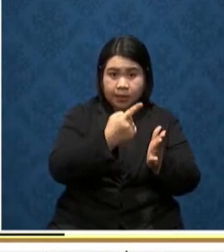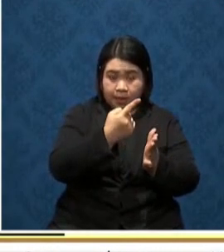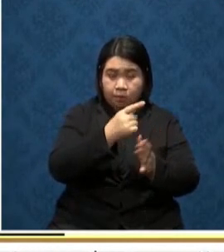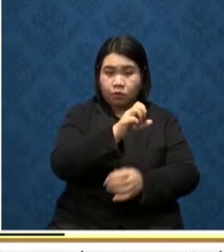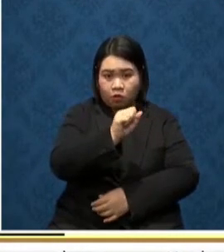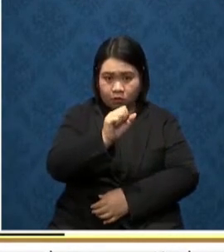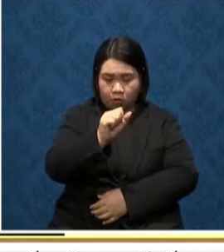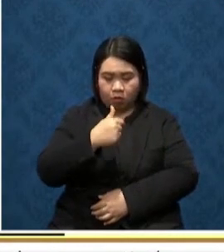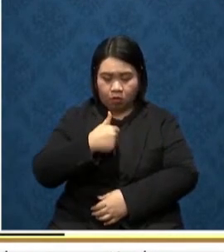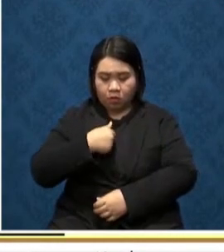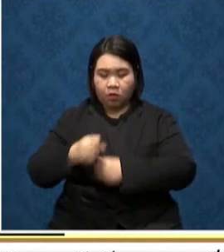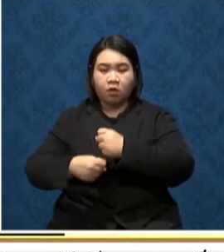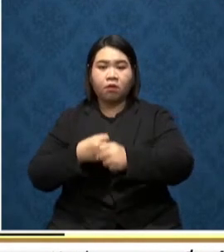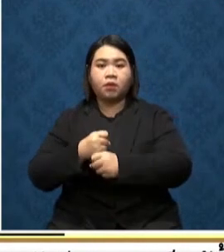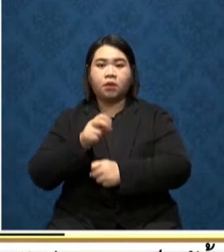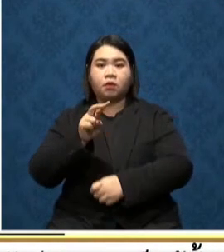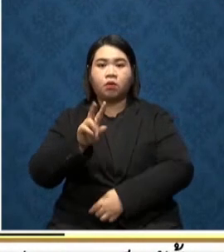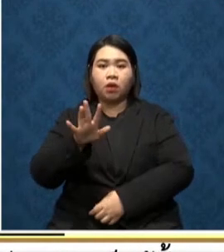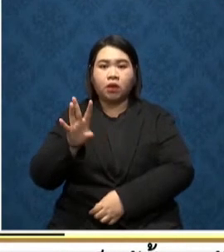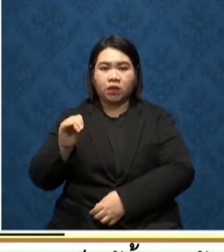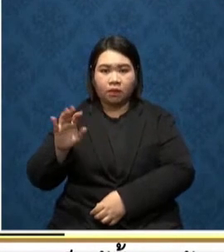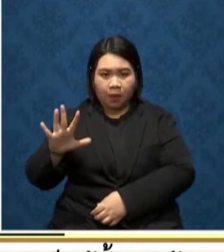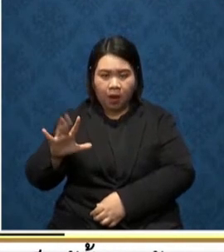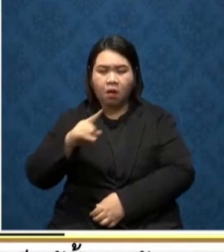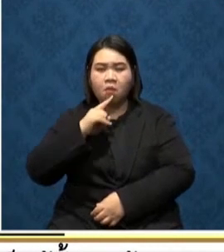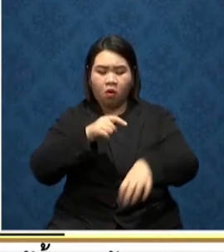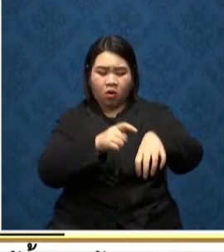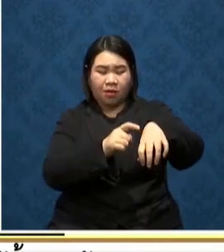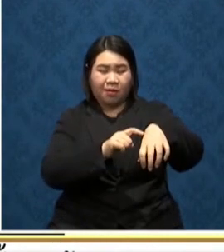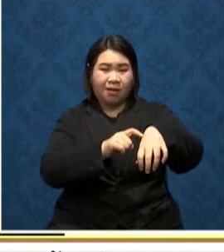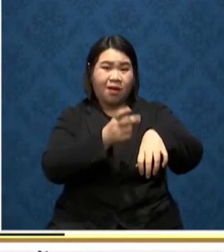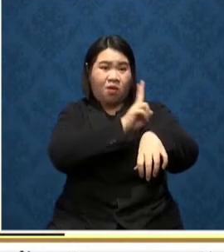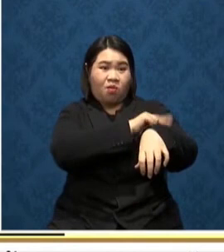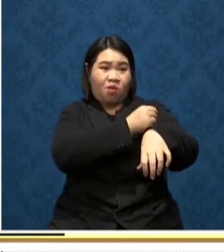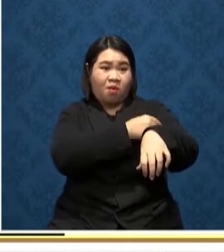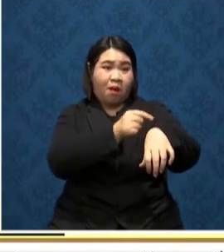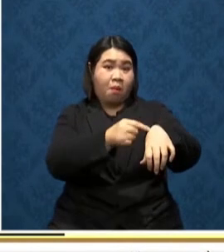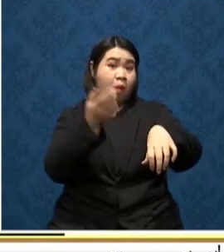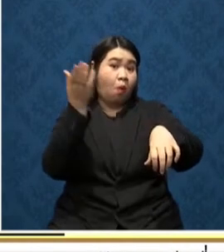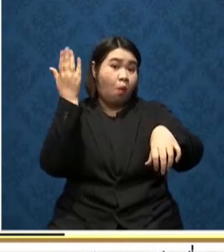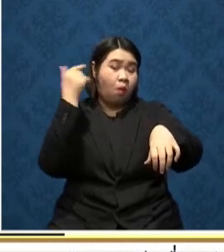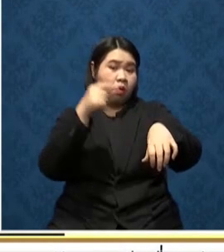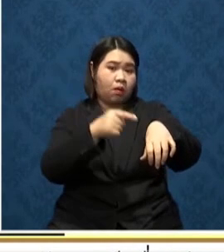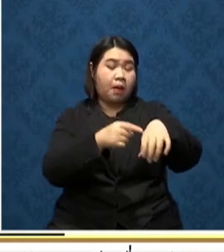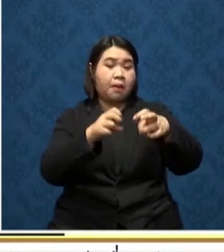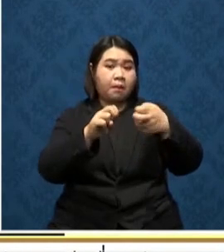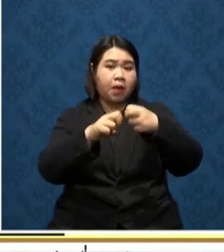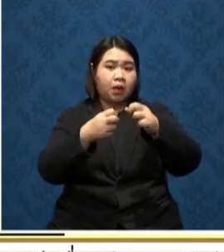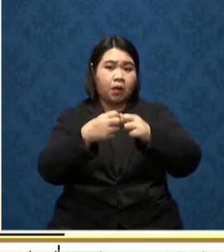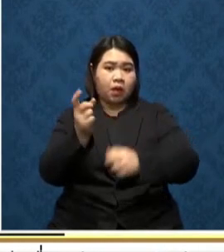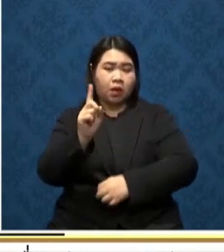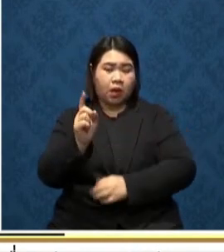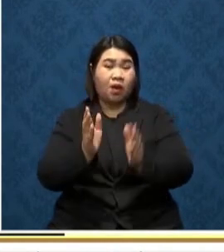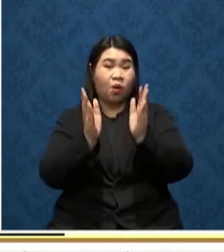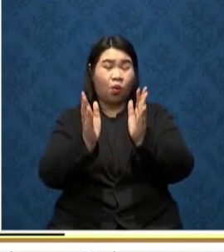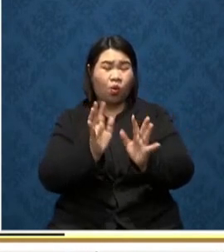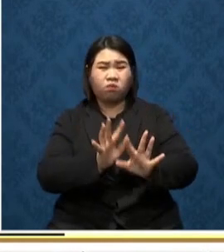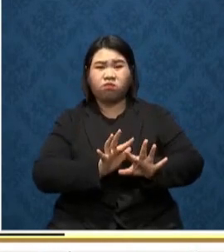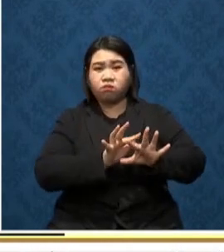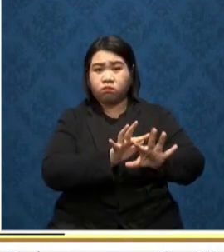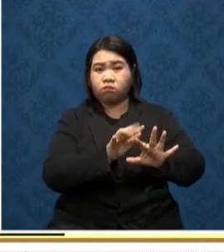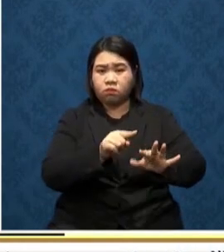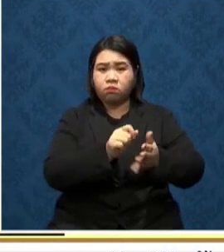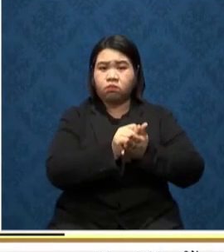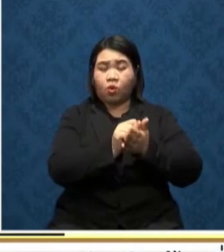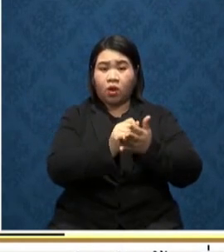ครับผมกได้รับการโงเรีนว่ารงบเก่าในขนาดนั้นผู้ใช้บริการพี่น